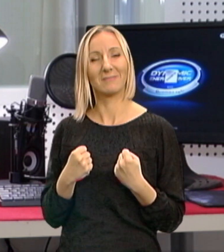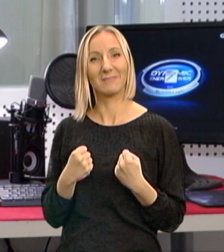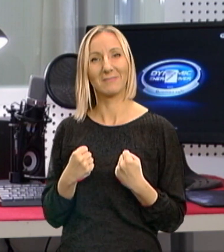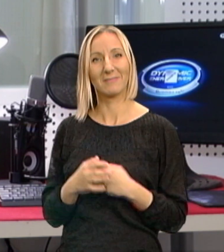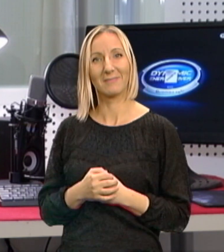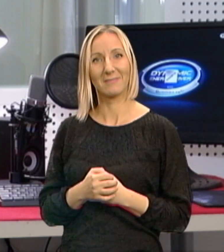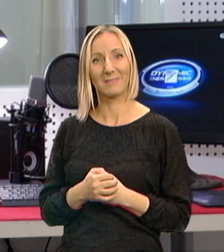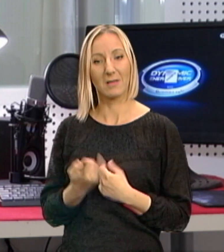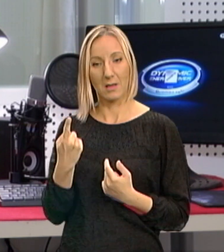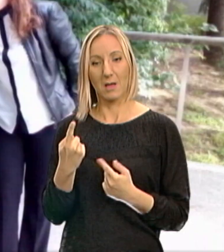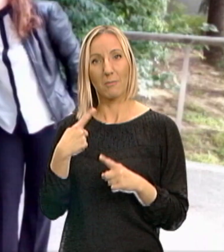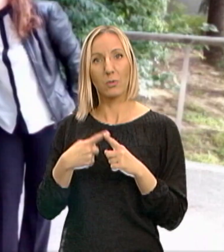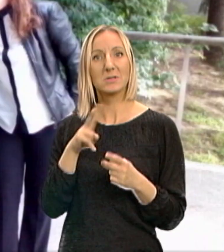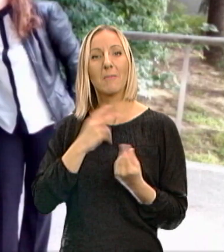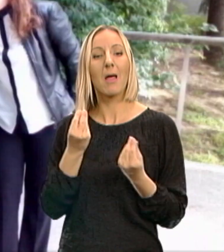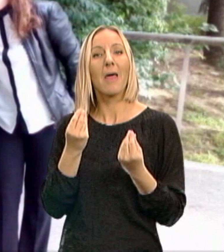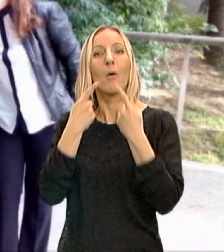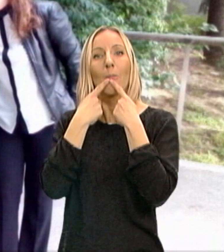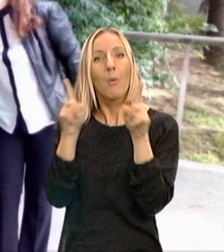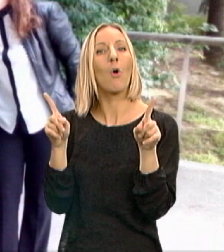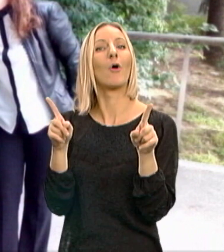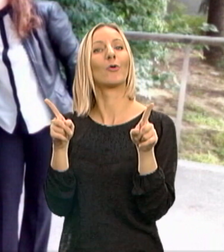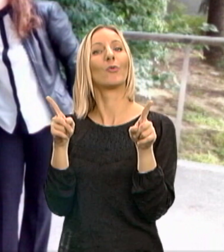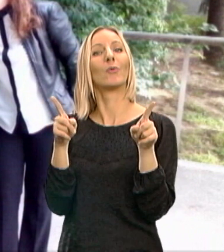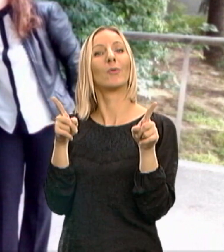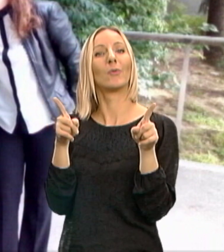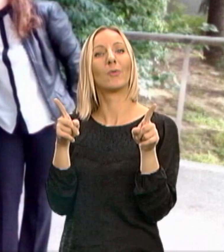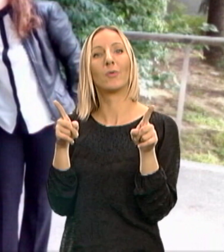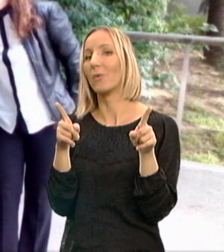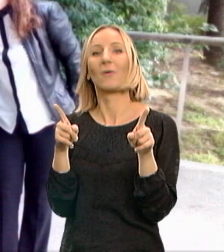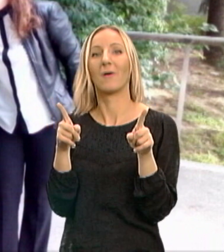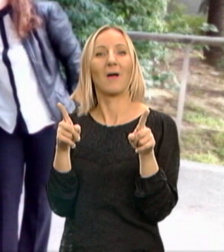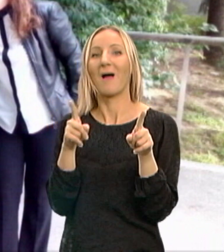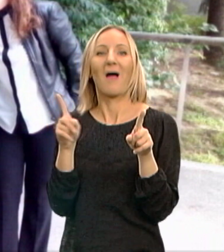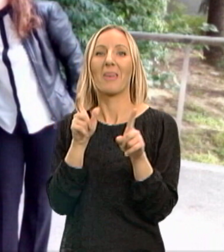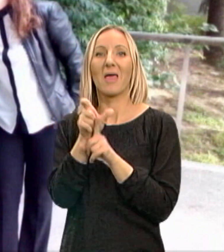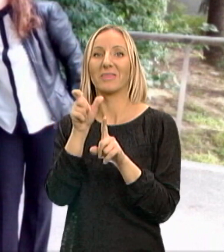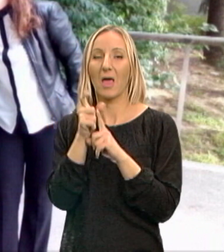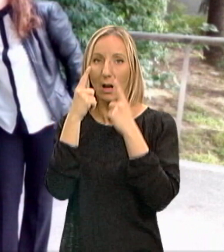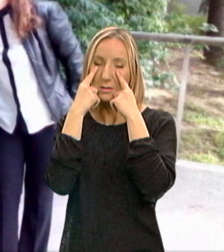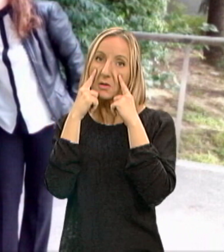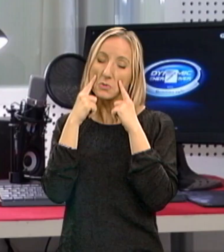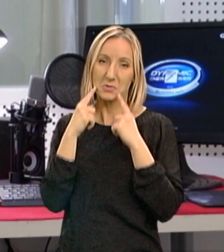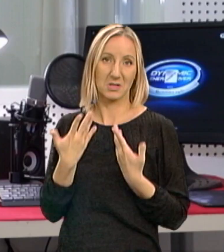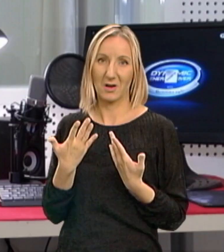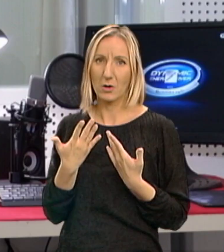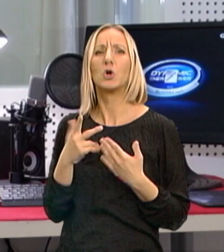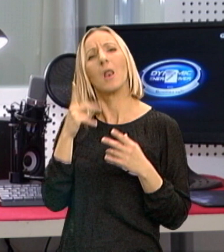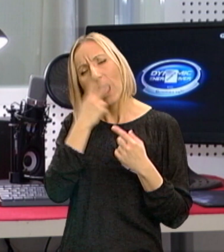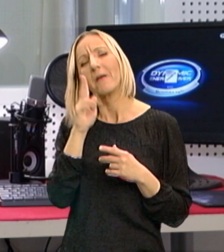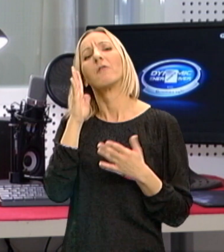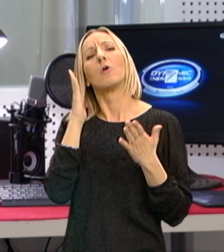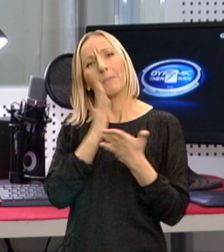da kažem, sa porukom i koja ne tera suze na oči. Naravno, bilo je i takvih trenutaka,